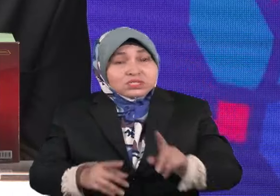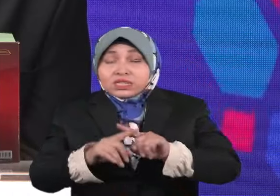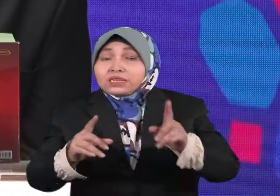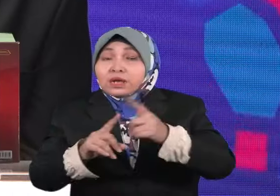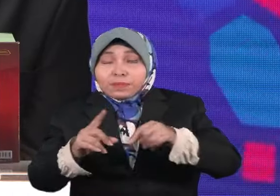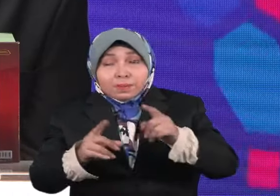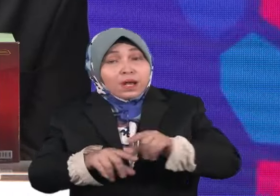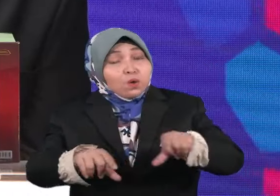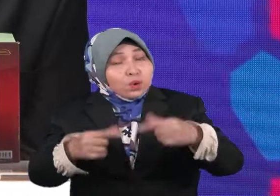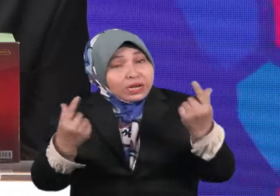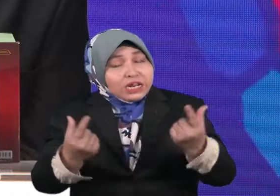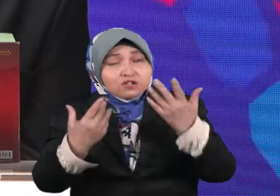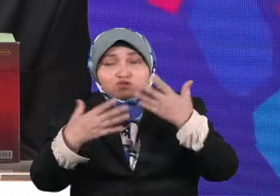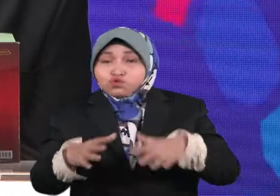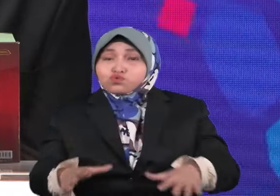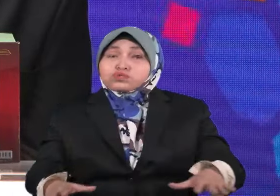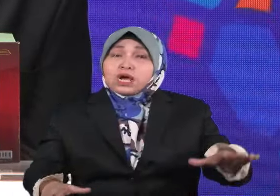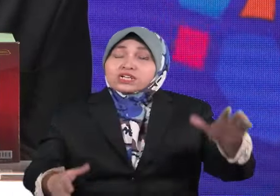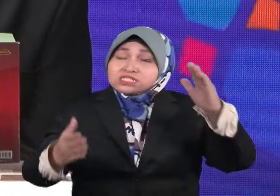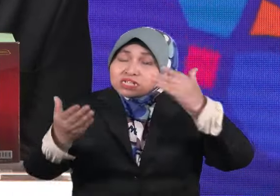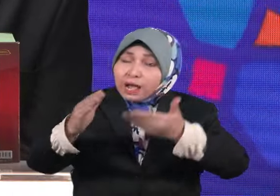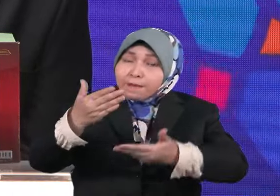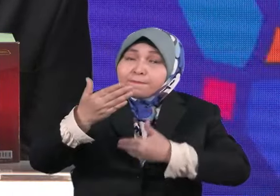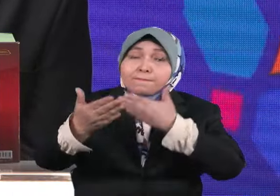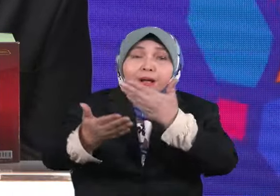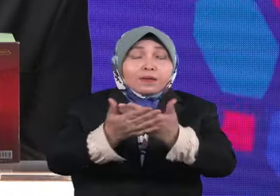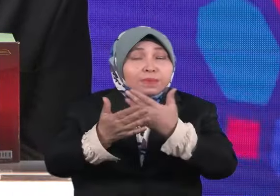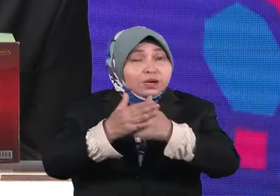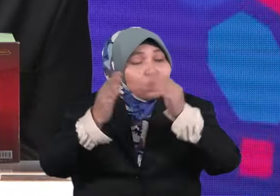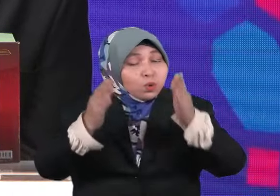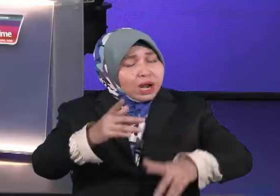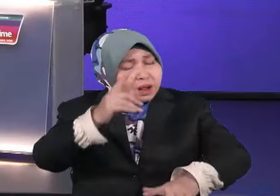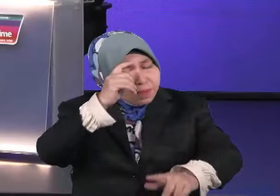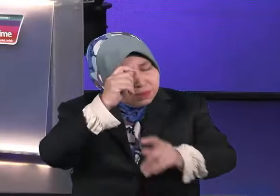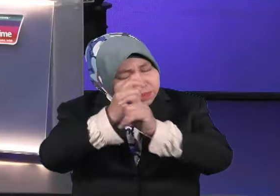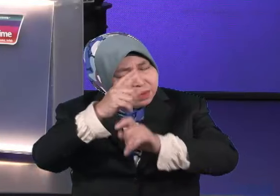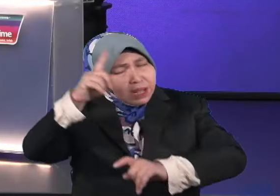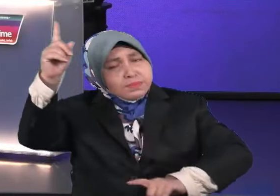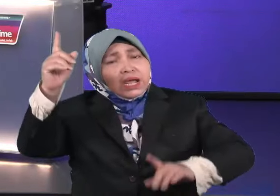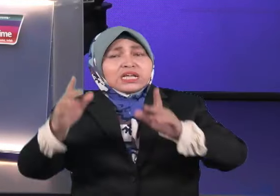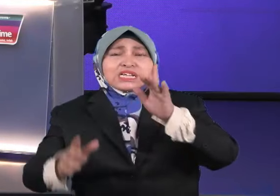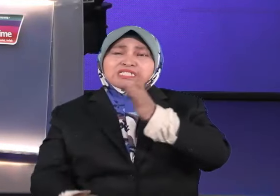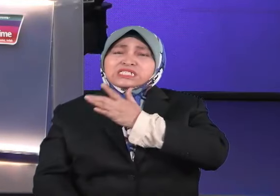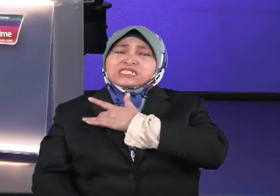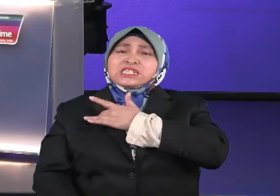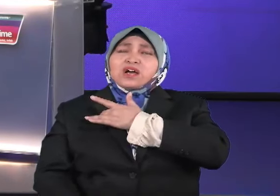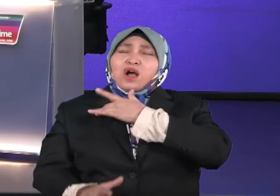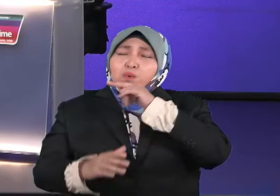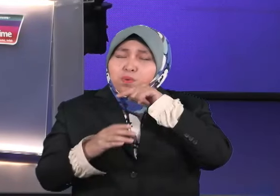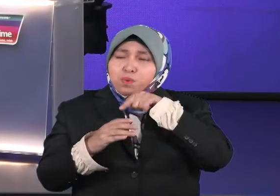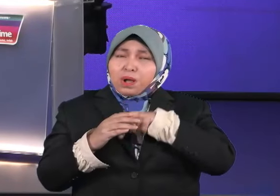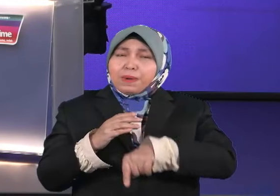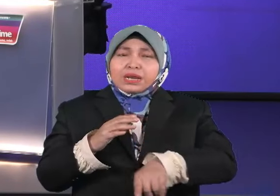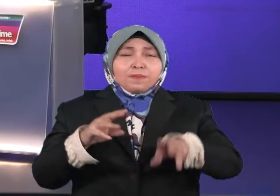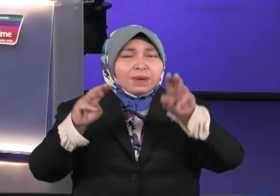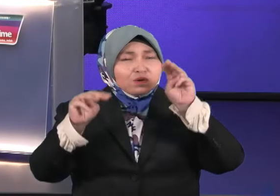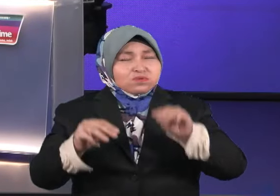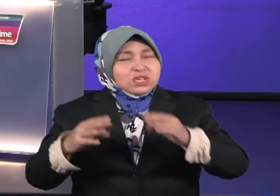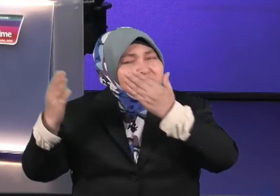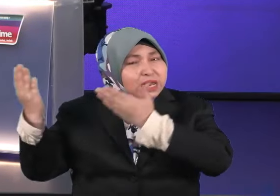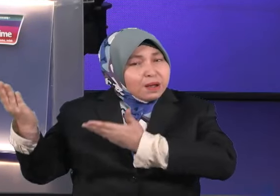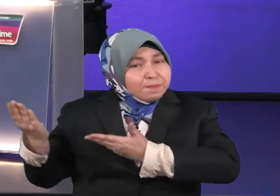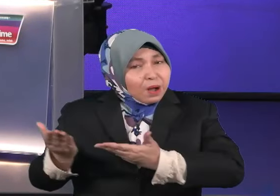bila Quran ini sudah pun sampai kepada orang bertakwa, kesannya itu akan jadi lebih mendalam. Ya. Kepada manusia, dia bawa